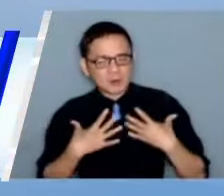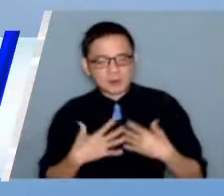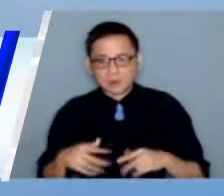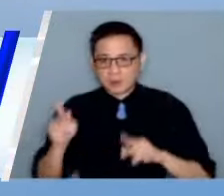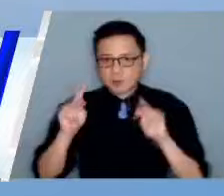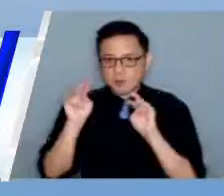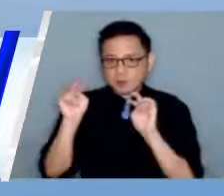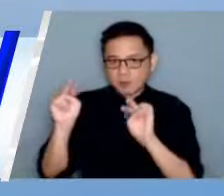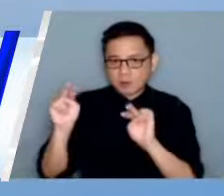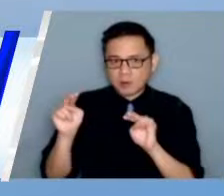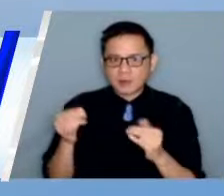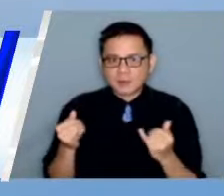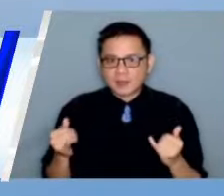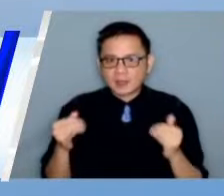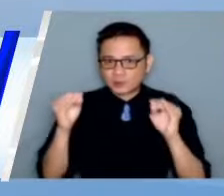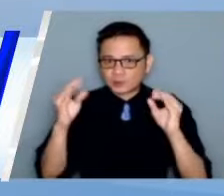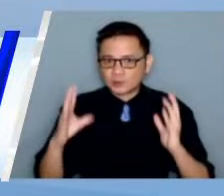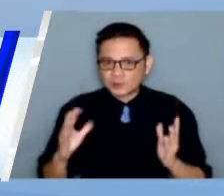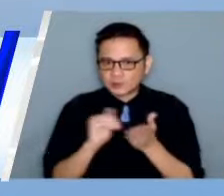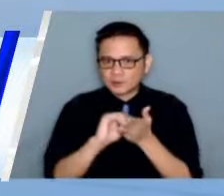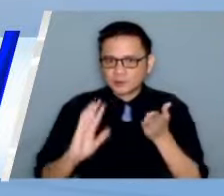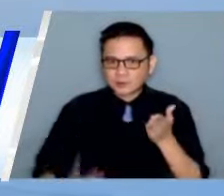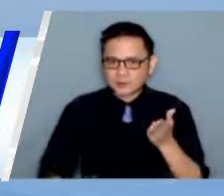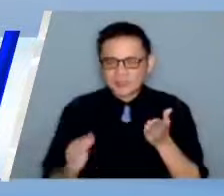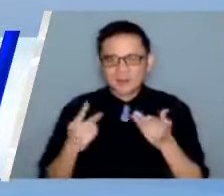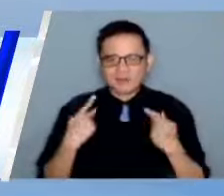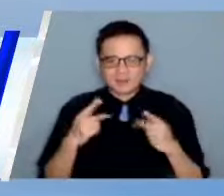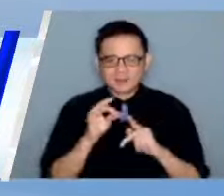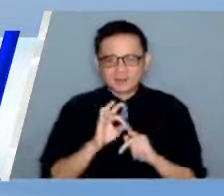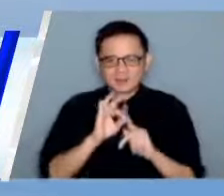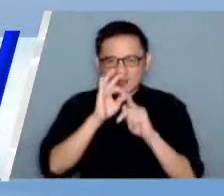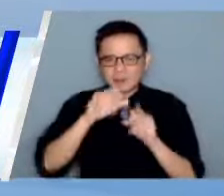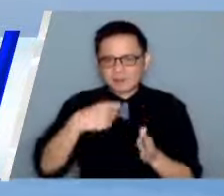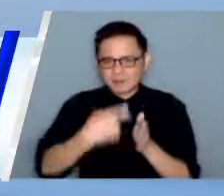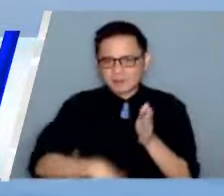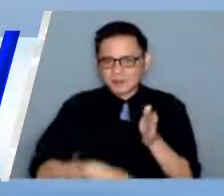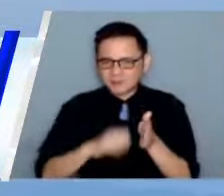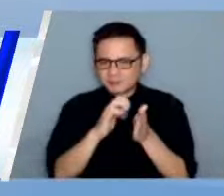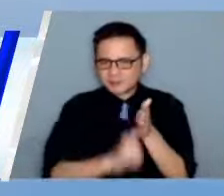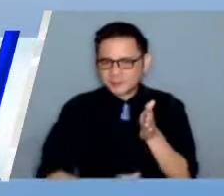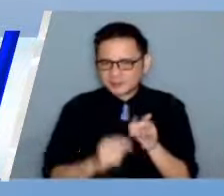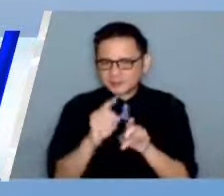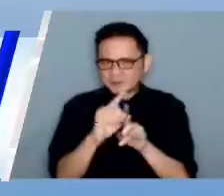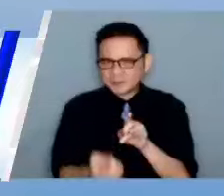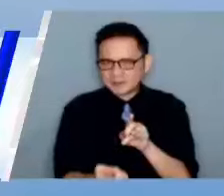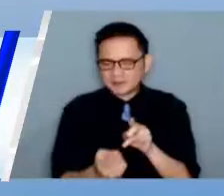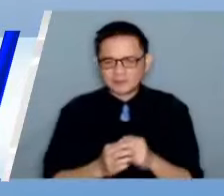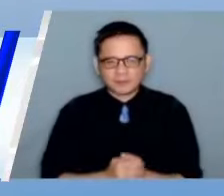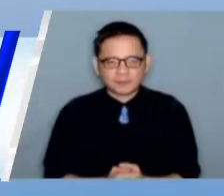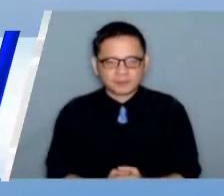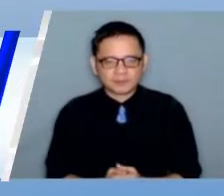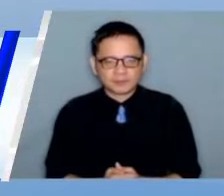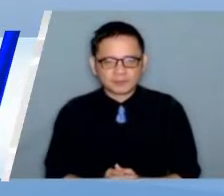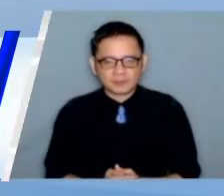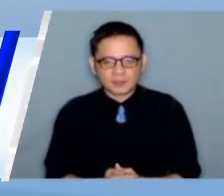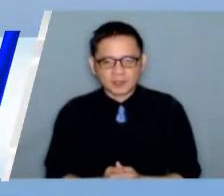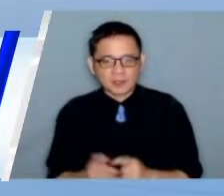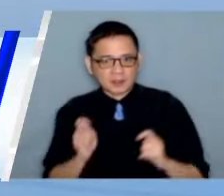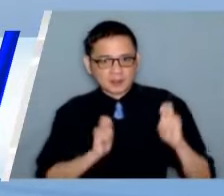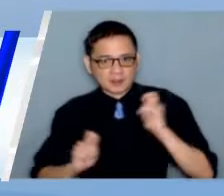at estudyante, may special rate sa mga piling sinehan ang balota. Bukod sa theatrical run dito sa